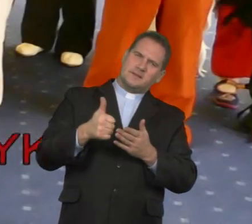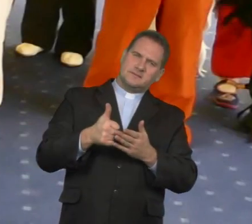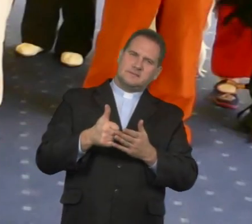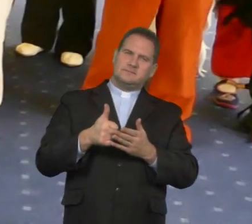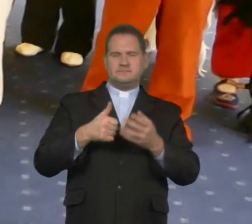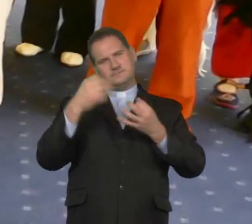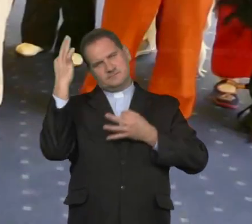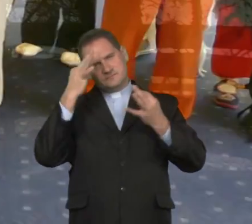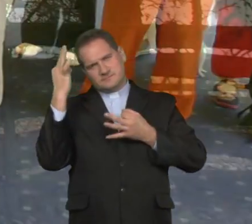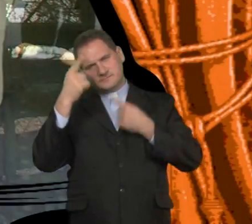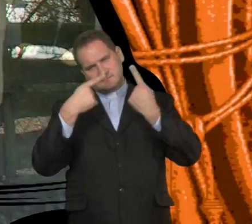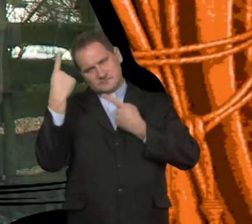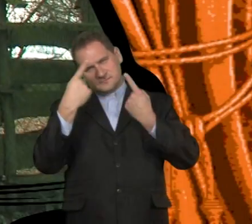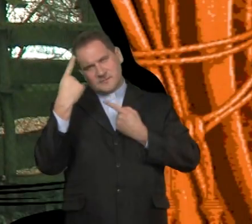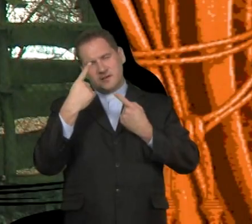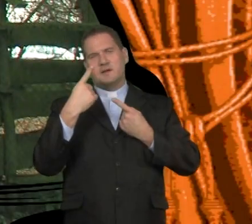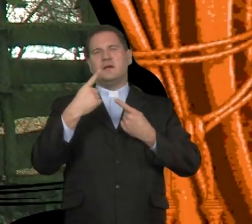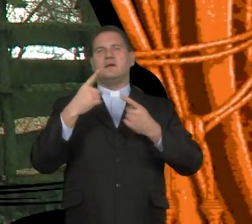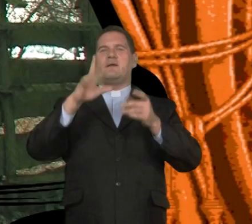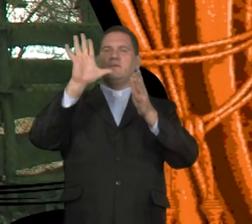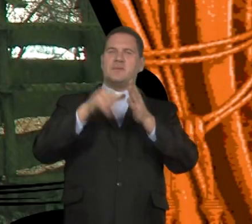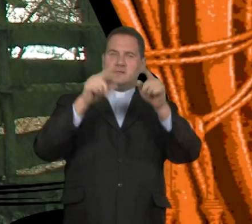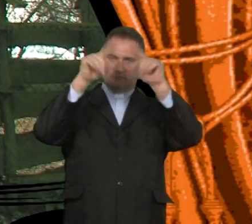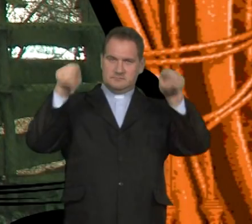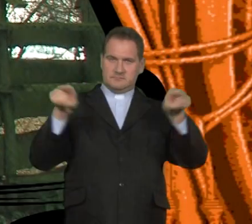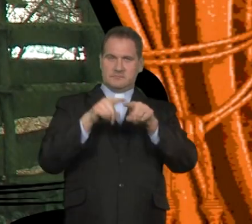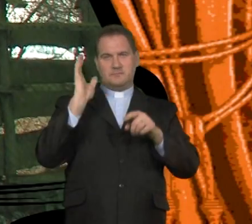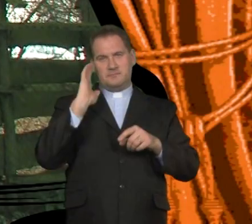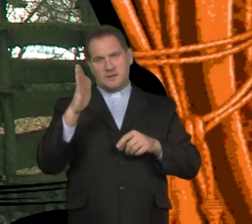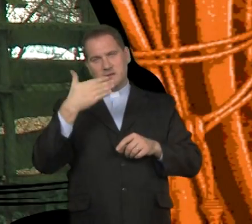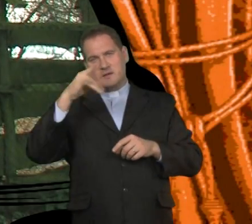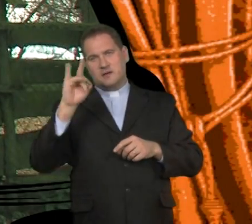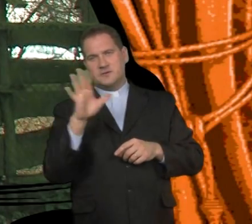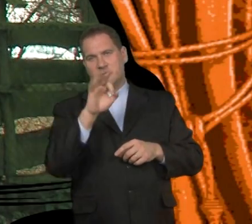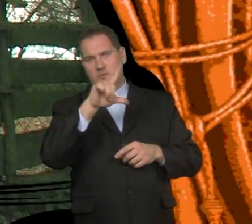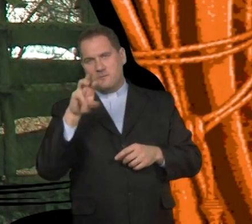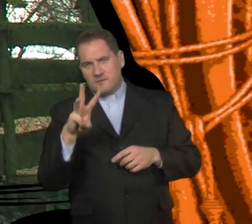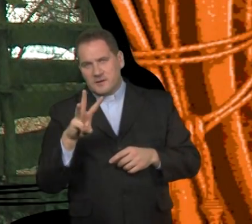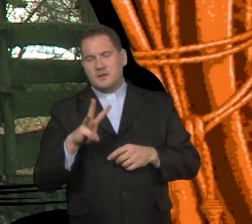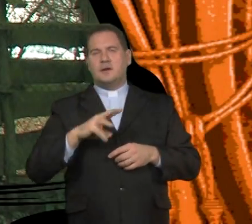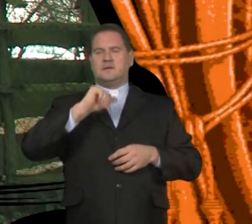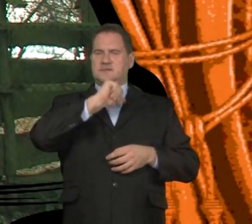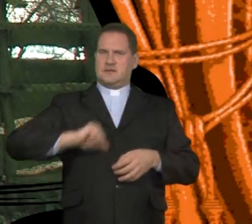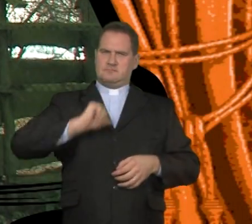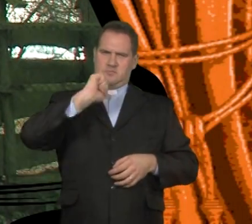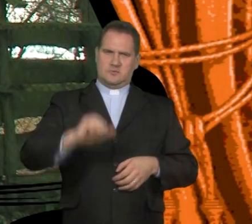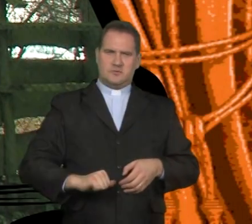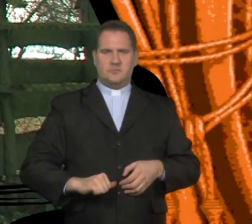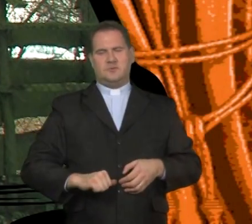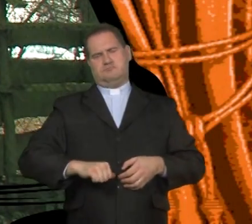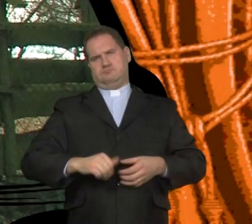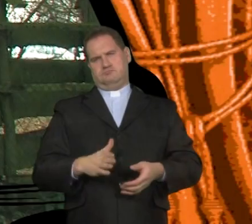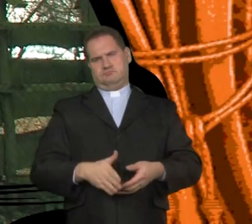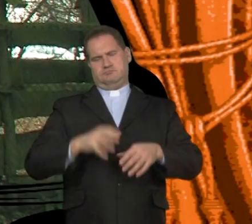Zwierzątkowe wierszyki. Raz postanowili radni z budowy, że w ich herbie miasta będą